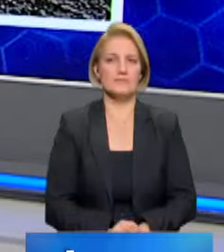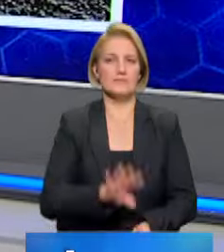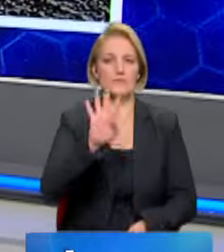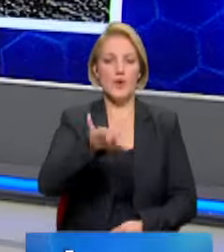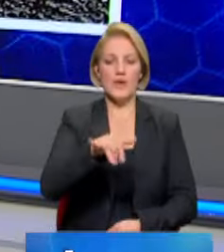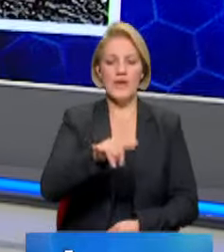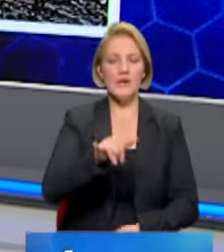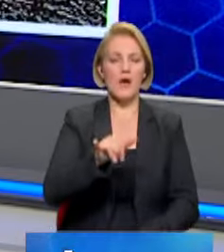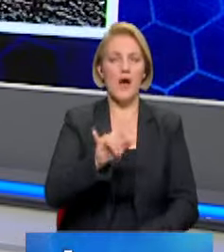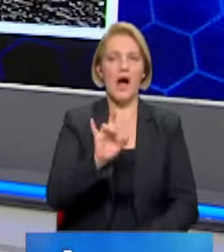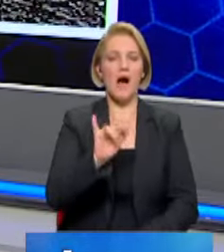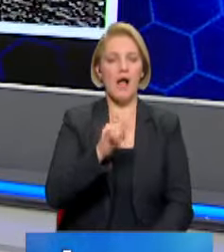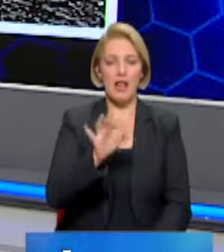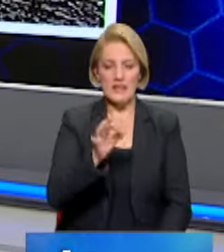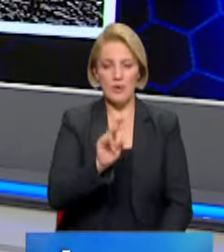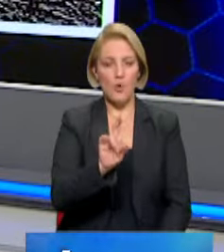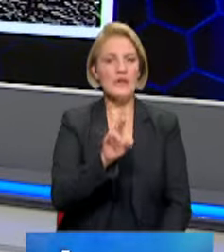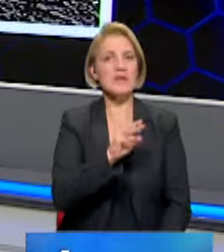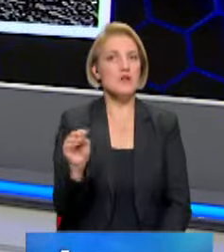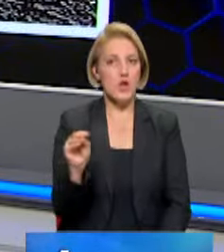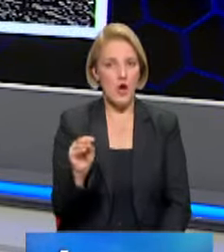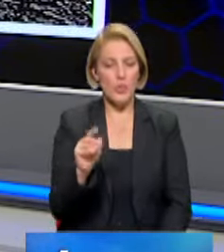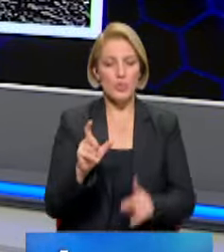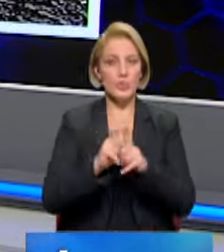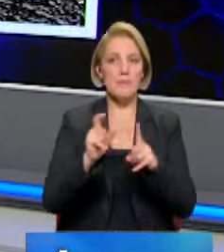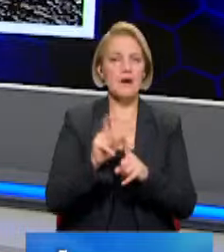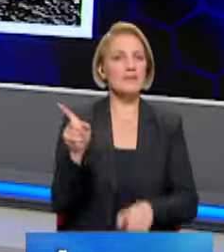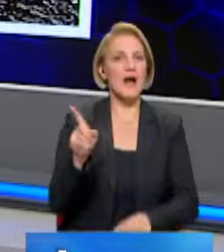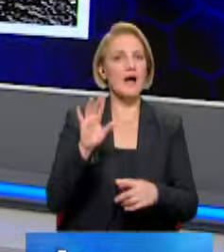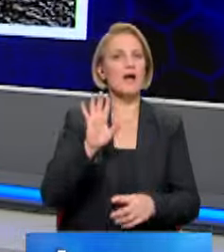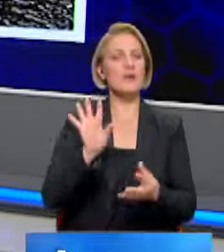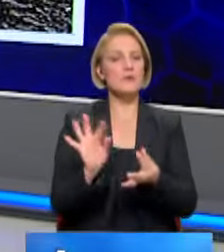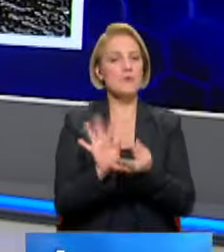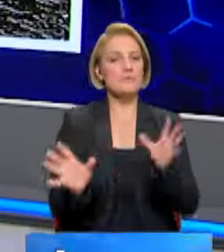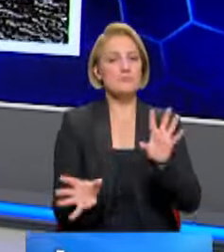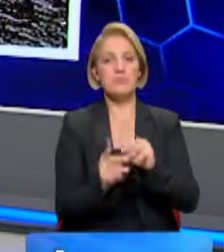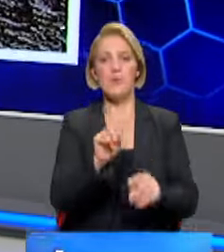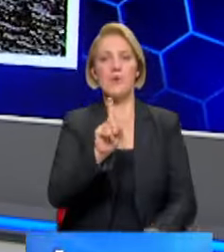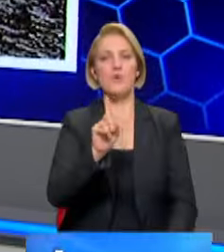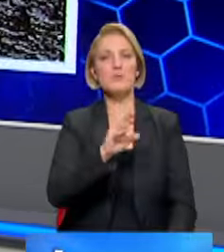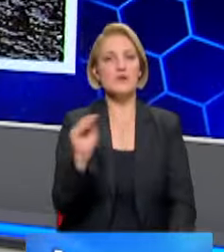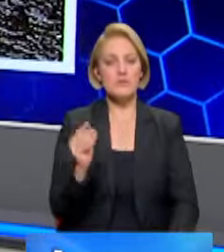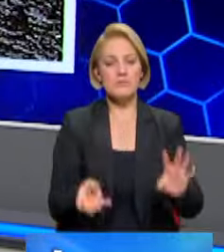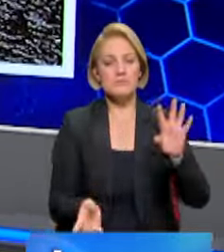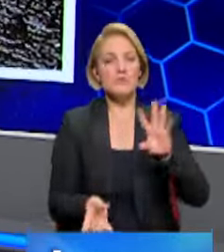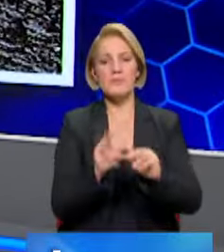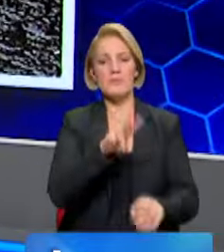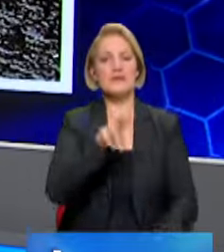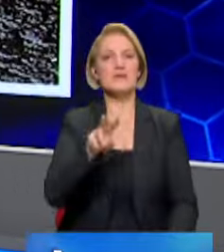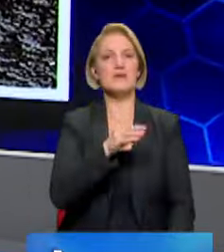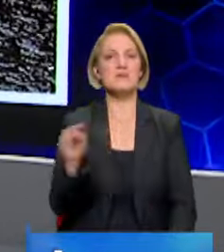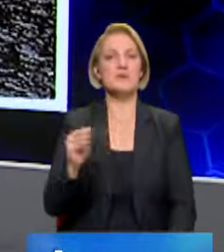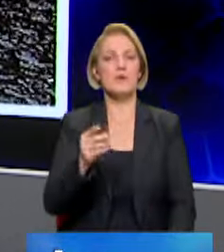"4 kilo altın 12 milyon lira yapar. Damada da 10 milyon lira takılmış. Toplam 22 milyon. Yani düğünde para yağışı, takı yağışı